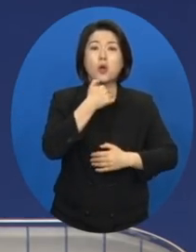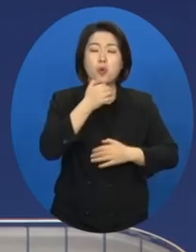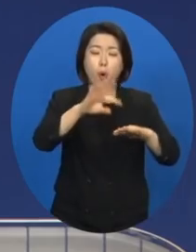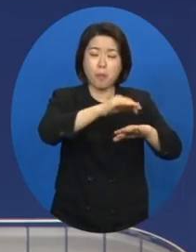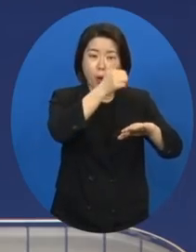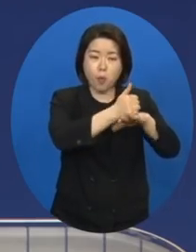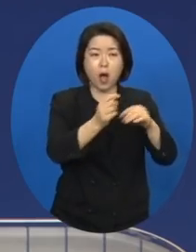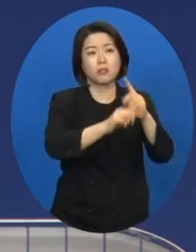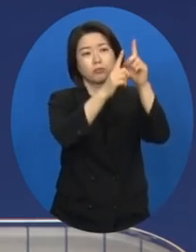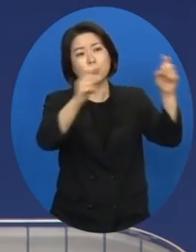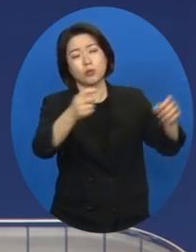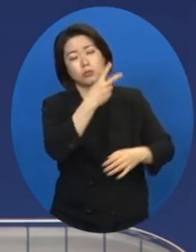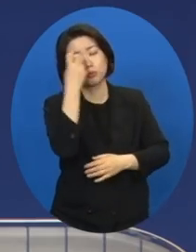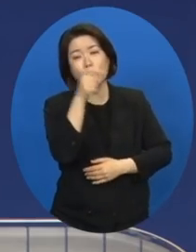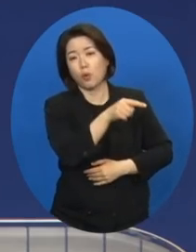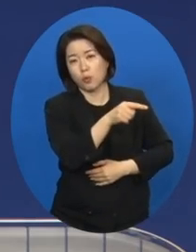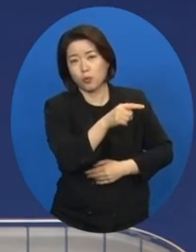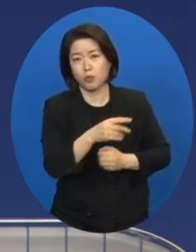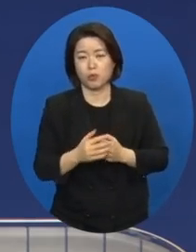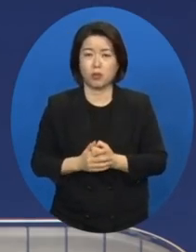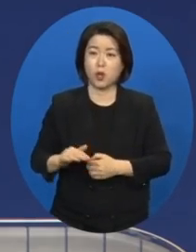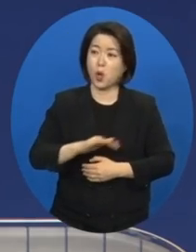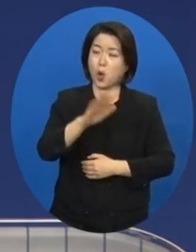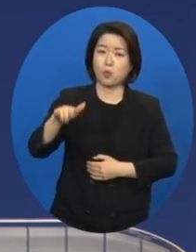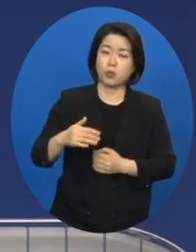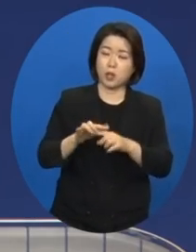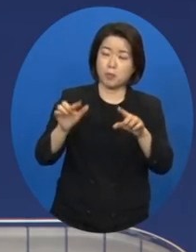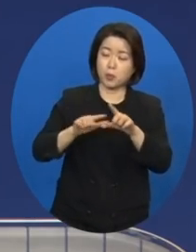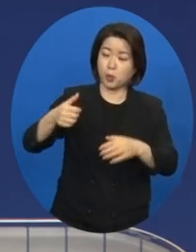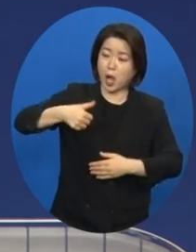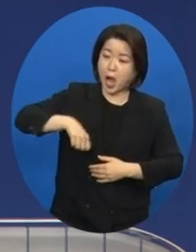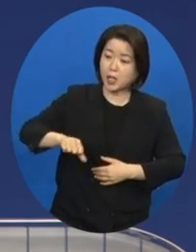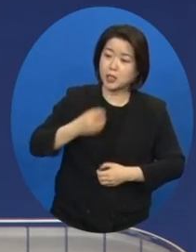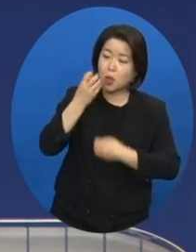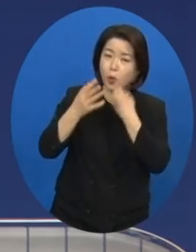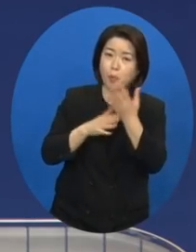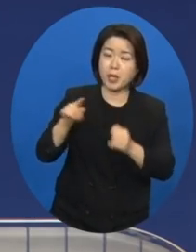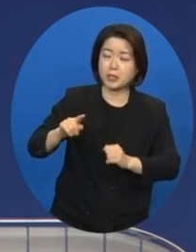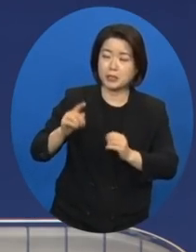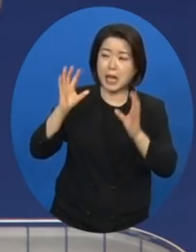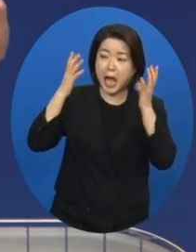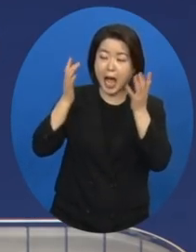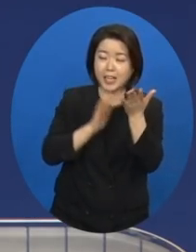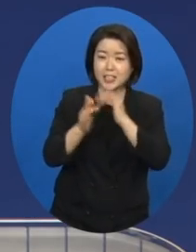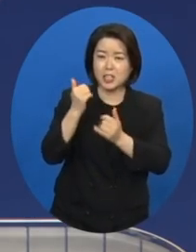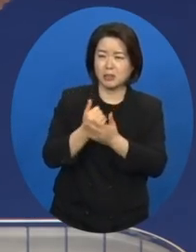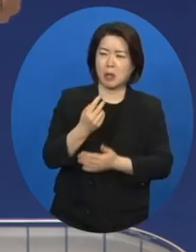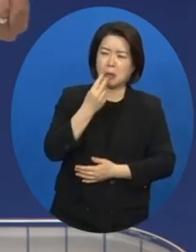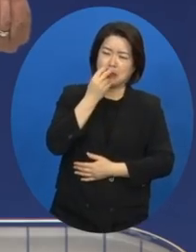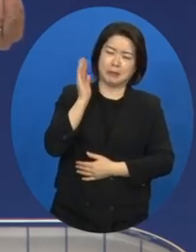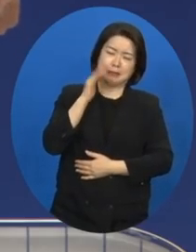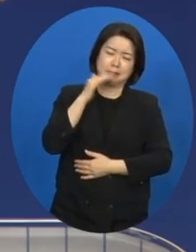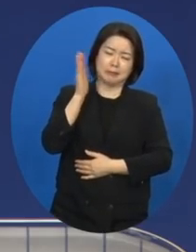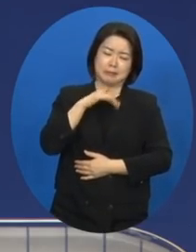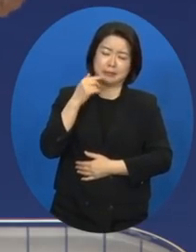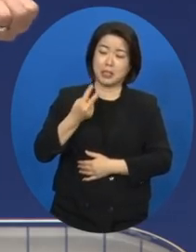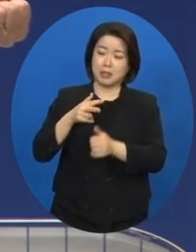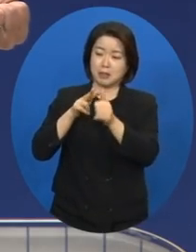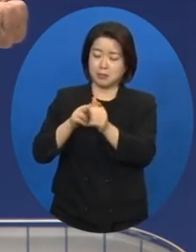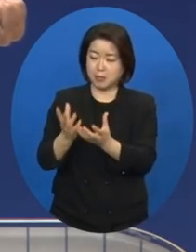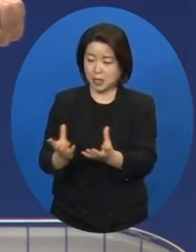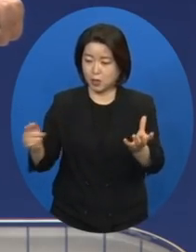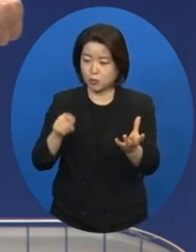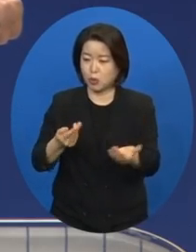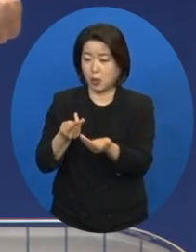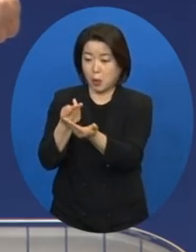그 궁에서 자고 있고, 우리가 보통 하나님의 아들이라고 고백하는 그 아기 예수는 아주 냄새나는 구유에서 누워